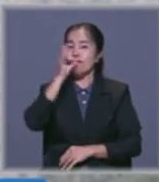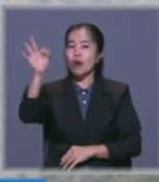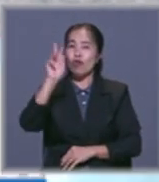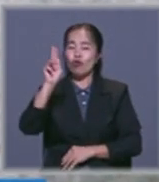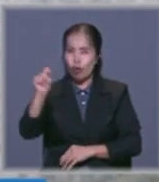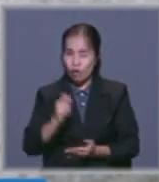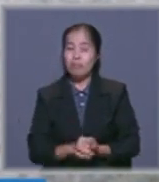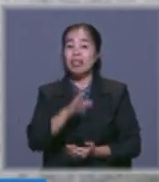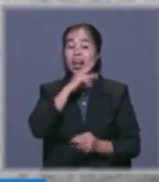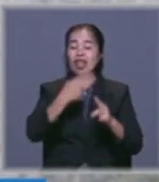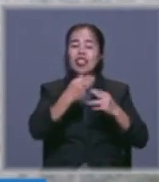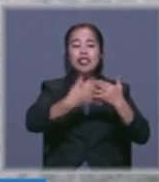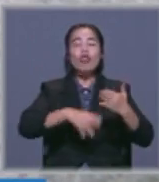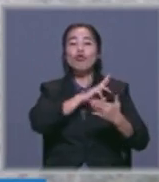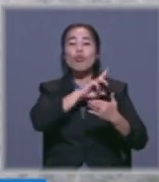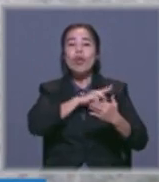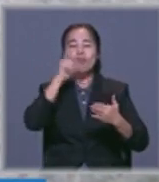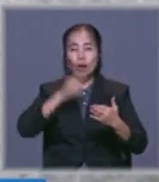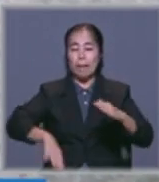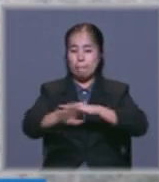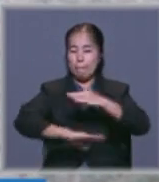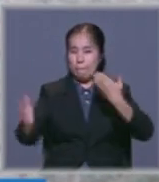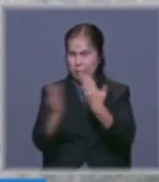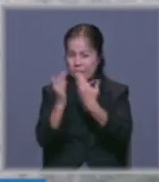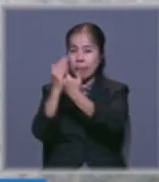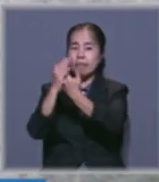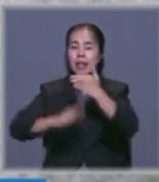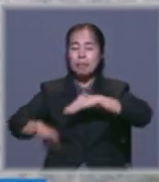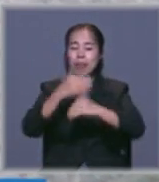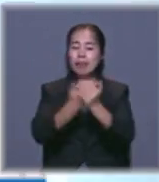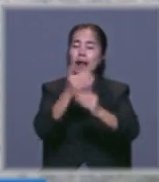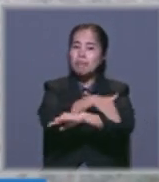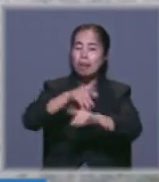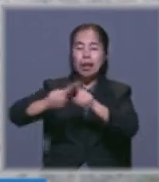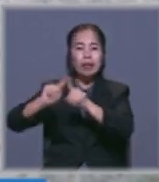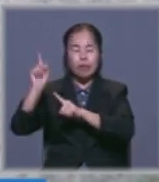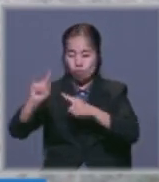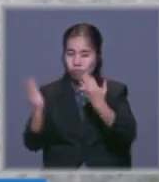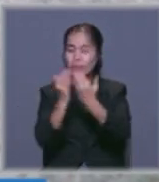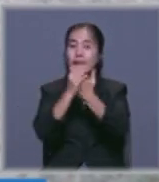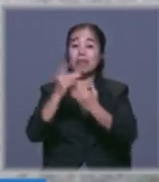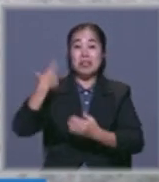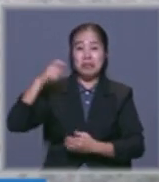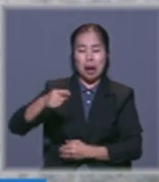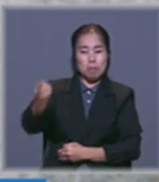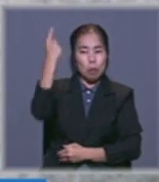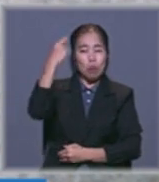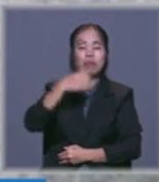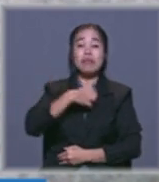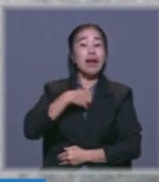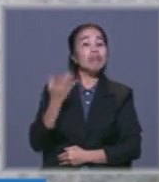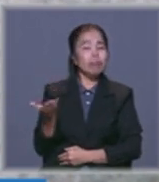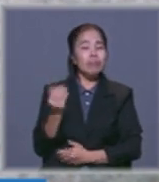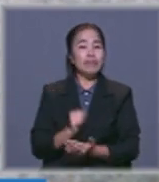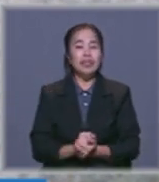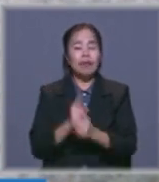หรือถ้าท่านอยากจะเข้าชื่อกันเองท่านไปเอาแบบสสช.แบบงบการเงินแนบเข้าไปด้วยนะครับนี่คือสิ่งที่ศาลมูลท่านให้ไว้นะครับเพราะฉะนั้น